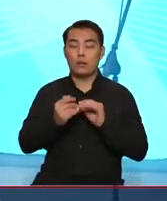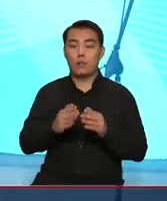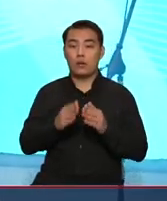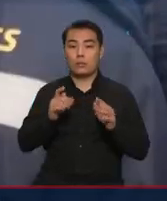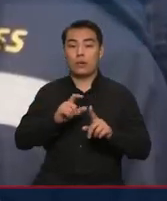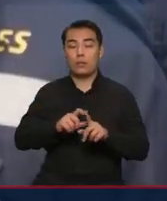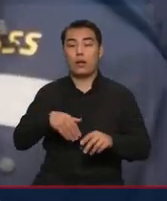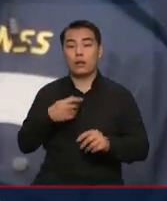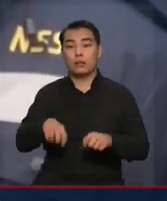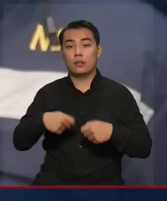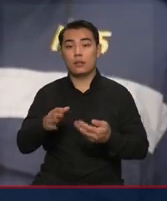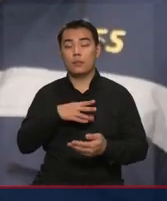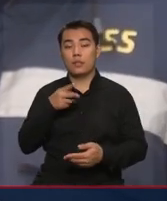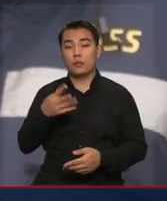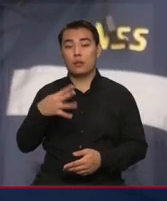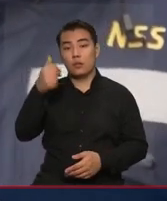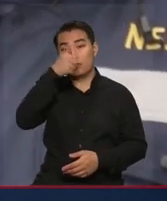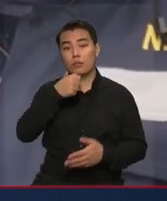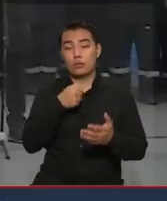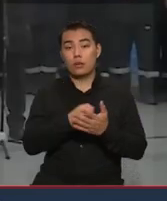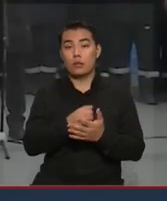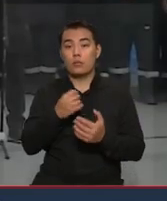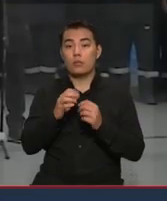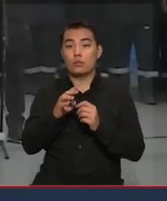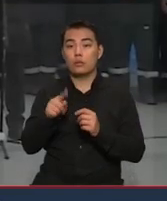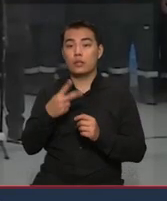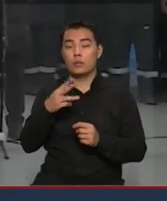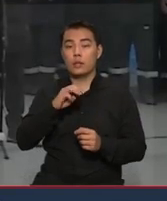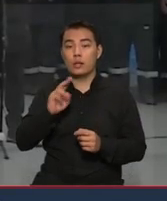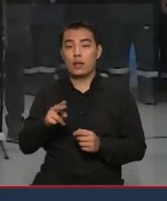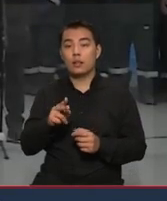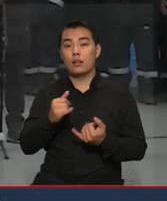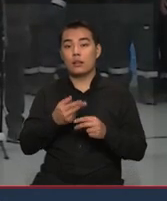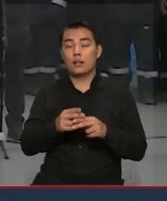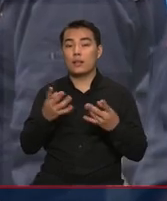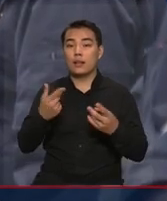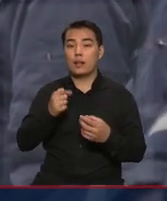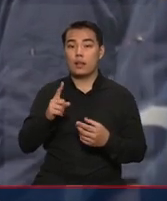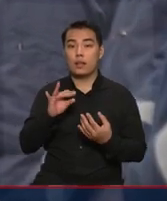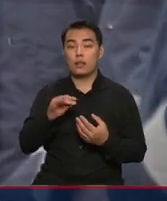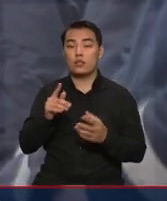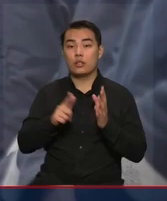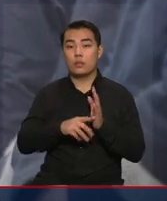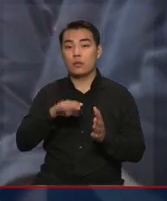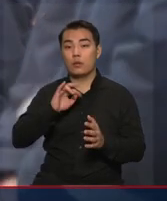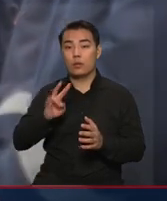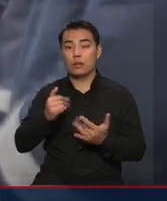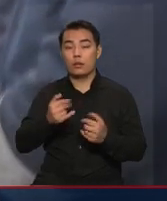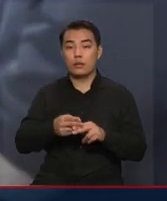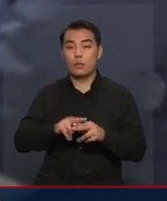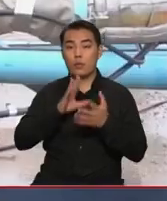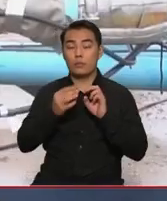берілді. 2040 жылға дейін бұнда 14,2 миллиард текше метр шикі газ және 7 миллион тонна конденсат